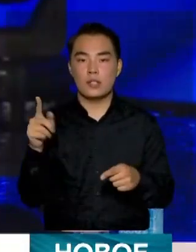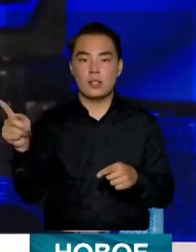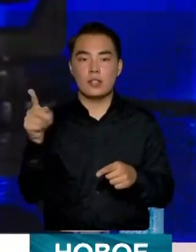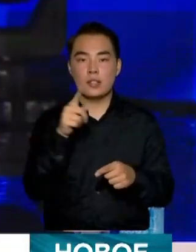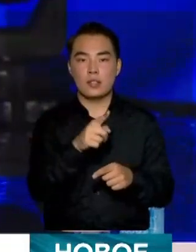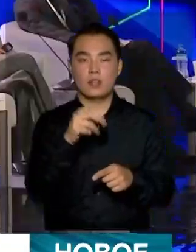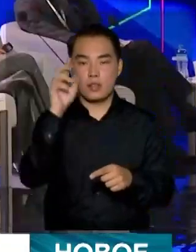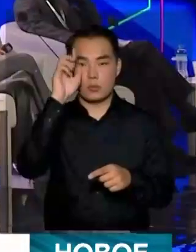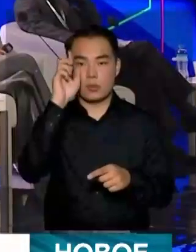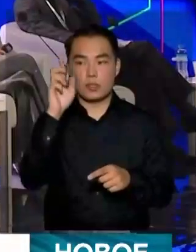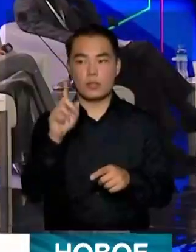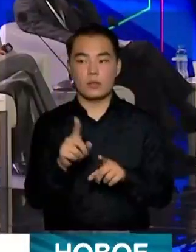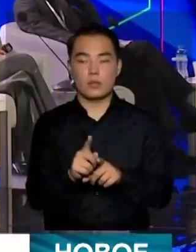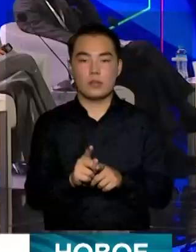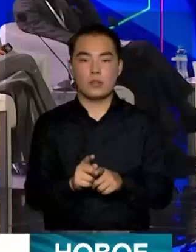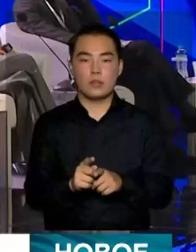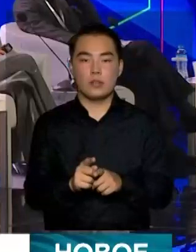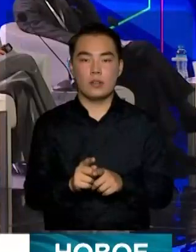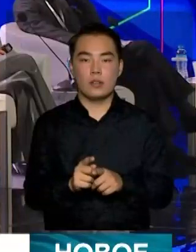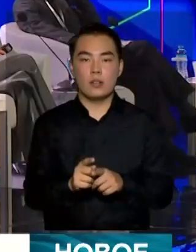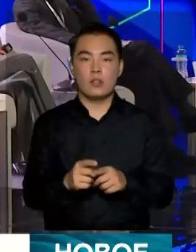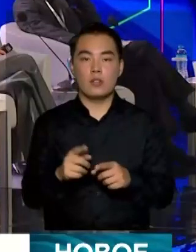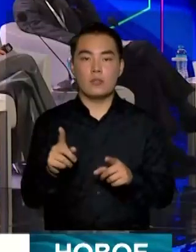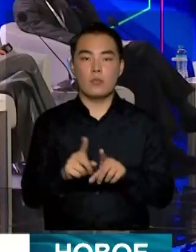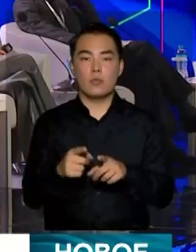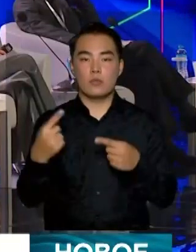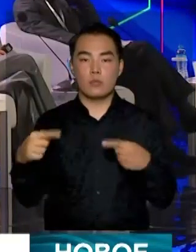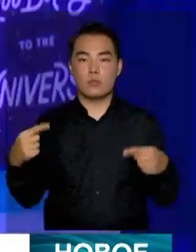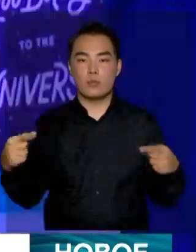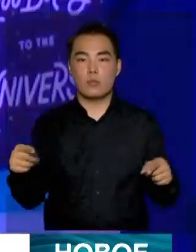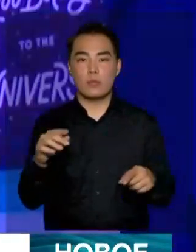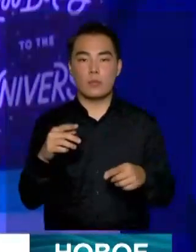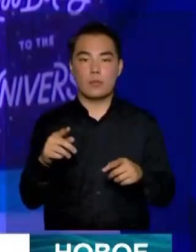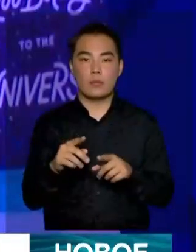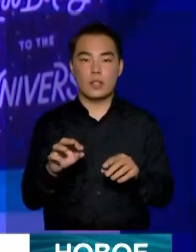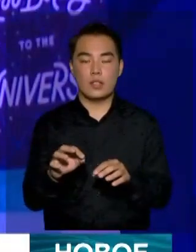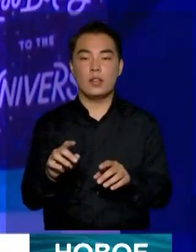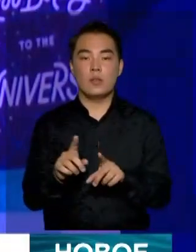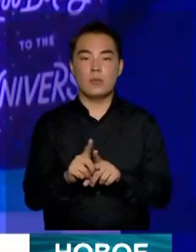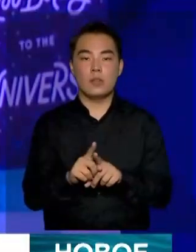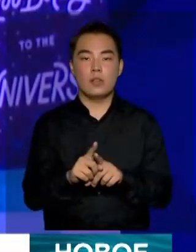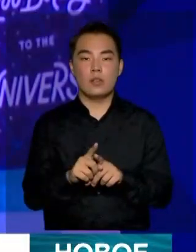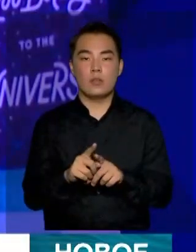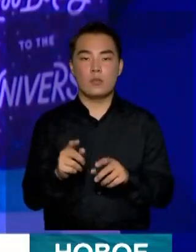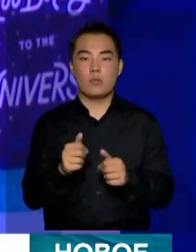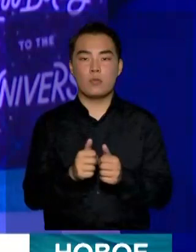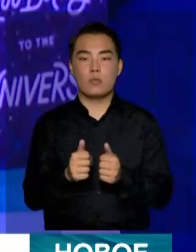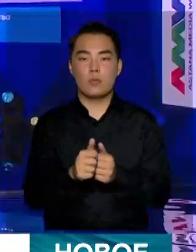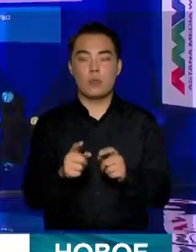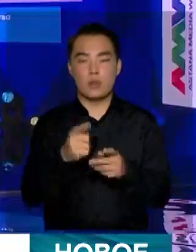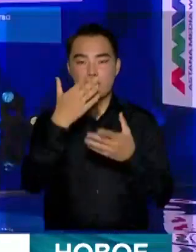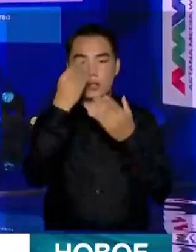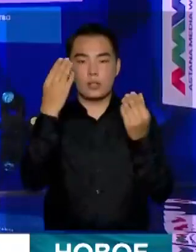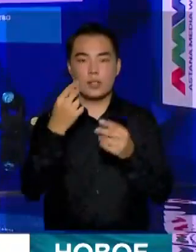другими государствами. Чем больше в стране медиа, тем выше конкуренция. Однако важно, чтобы в погоне за информацией журналисты не забывали